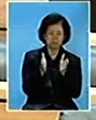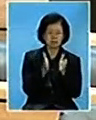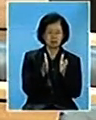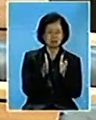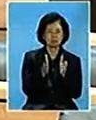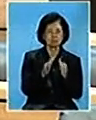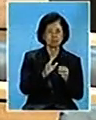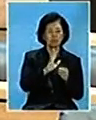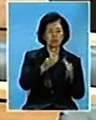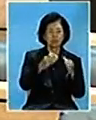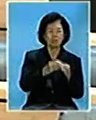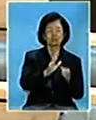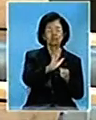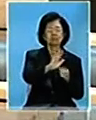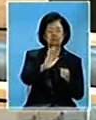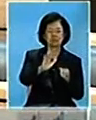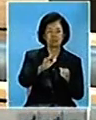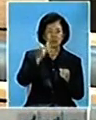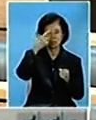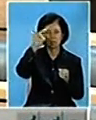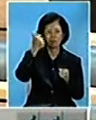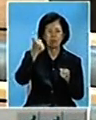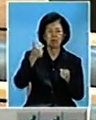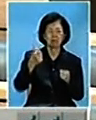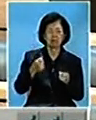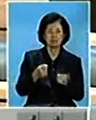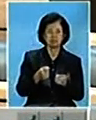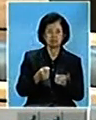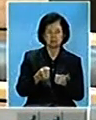าในส่วนของพรรคท่านที่ท่านไม่ได้ถูกยุบเนี่ยเพราะศาลไม่ได้ตีเนื้อห